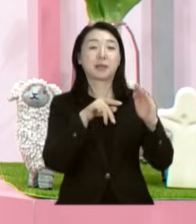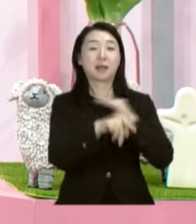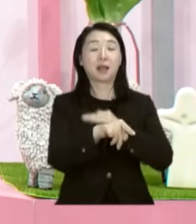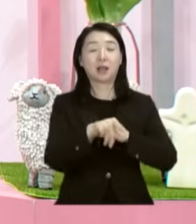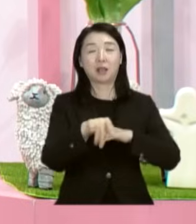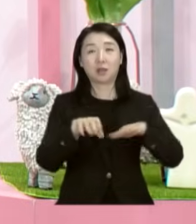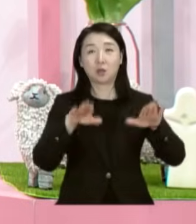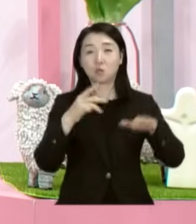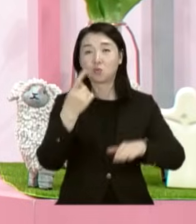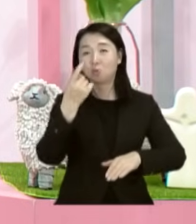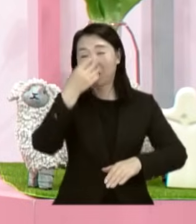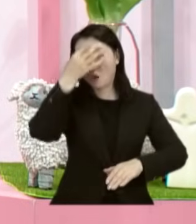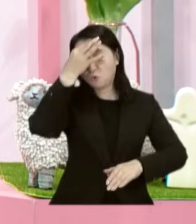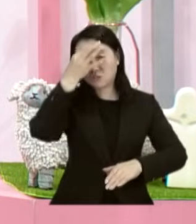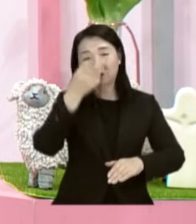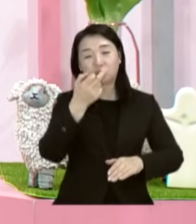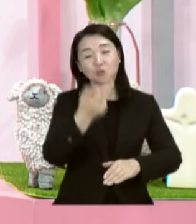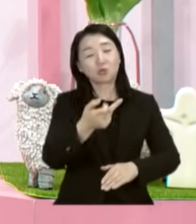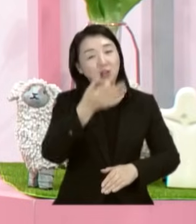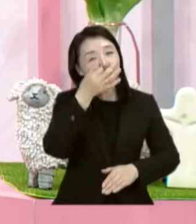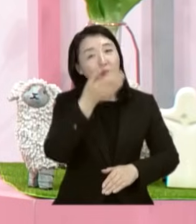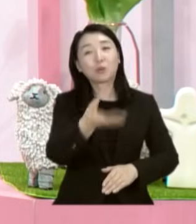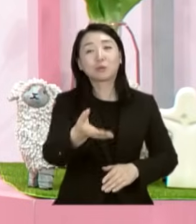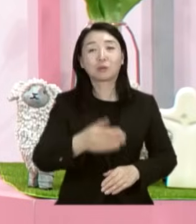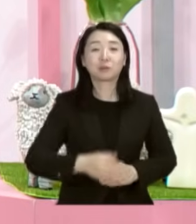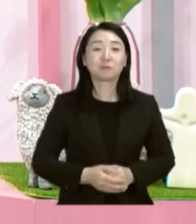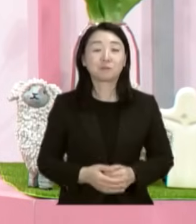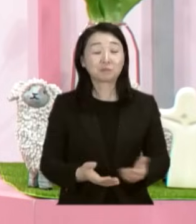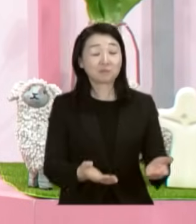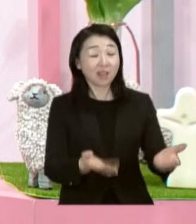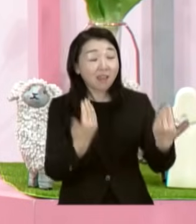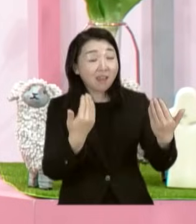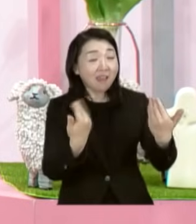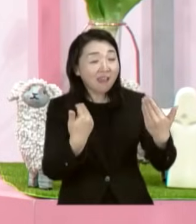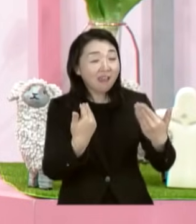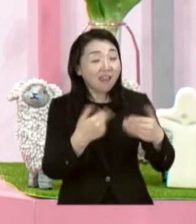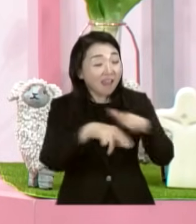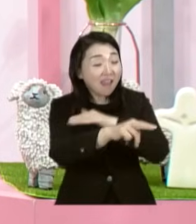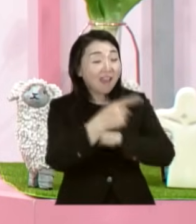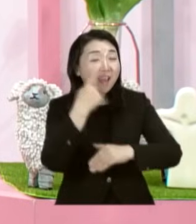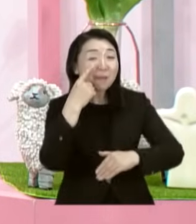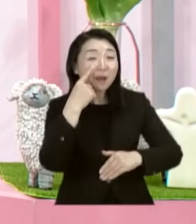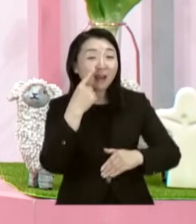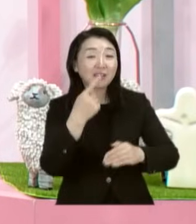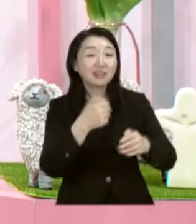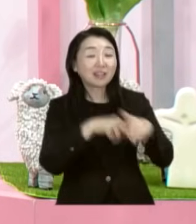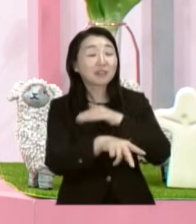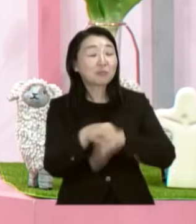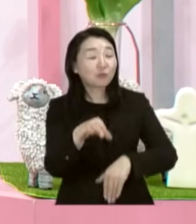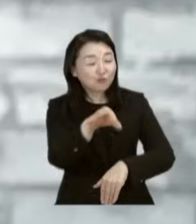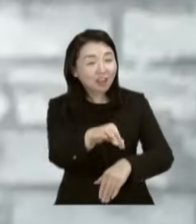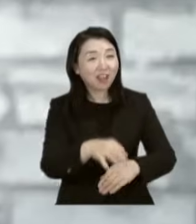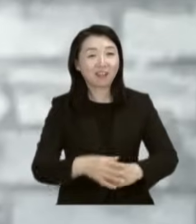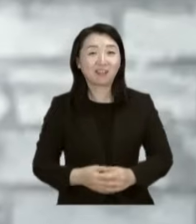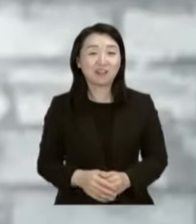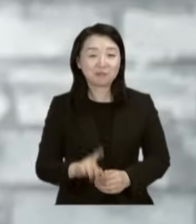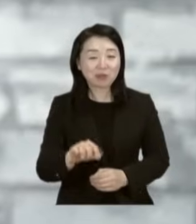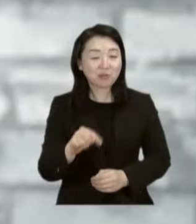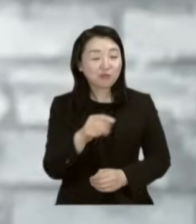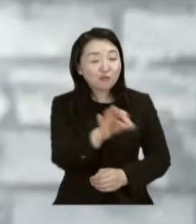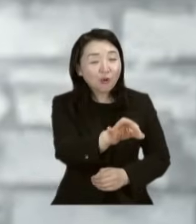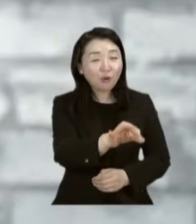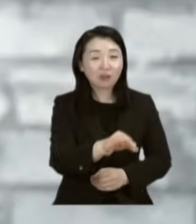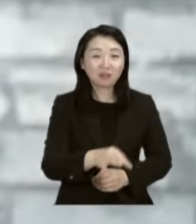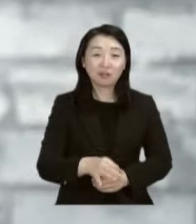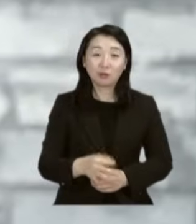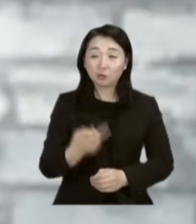가서네 오늘 비 배운 기술을 동생한테 하면서 나와 봐 탈출해 봐 내가 탈출하면 돈 줄게 만 원